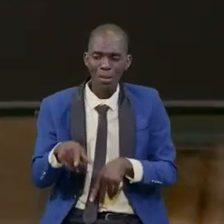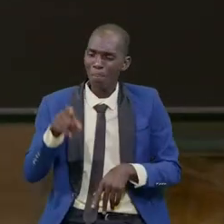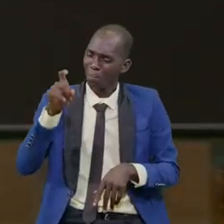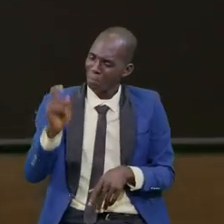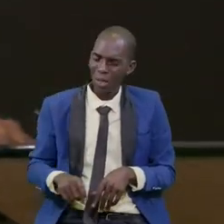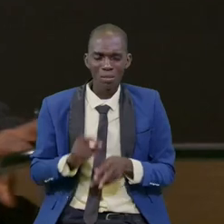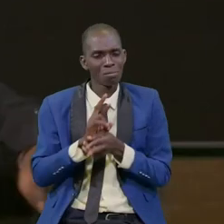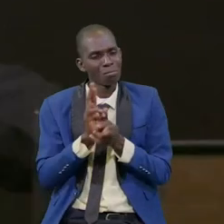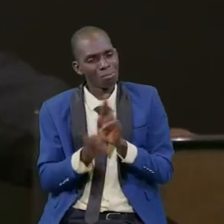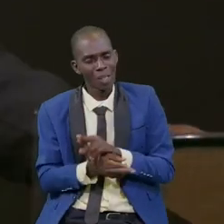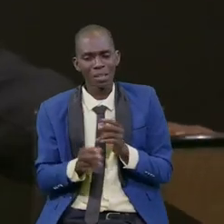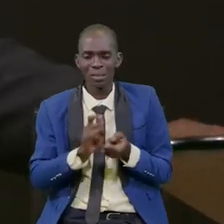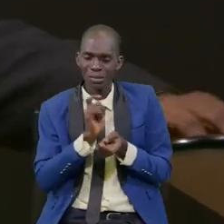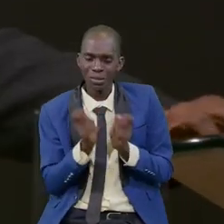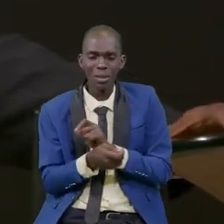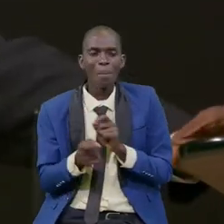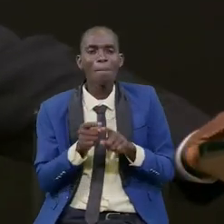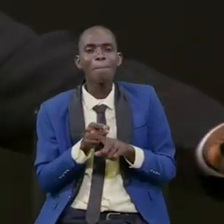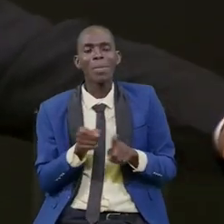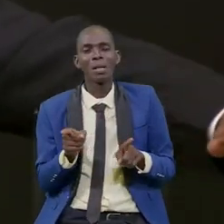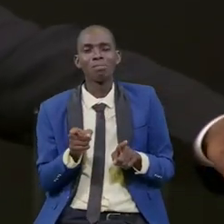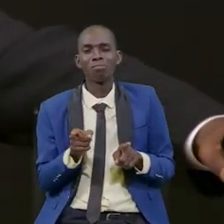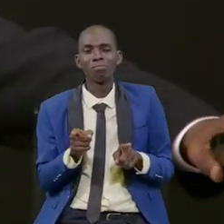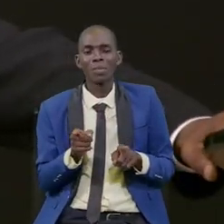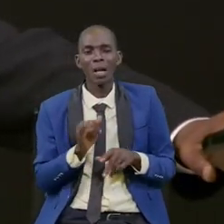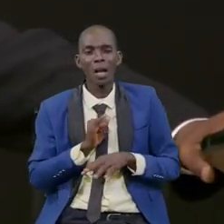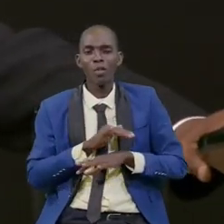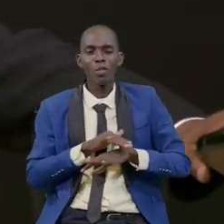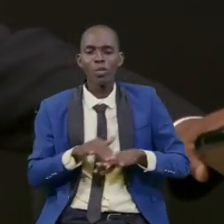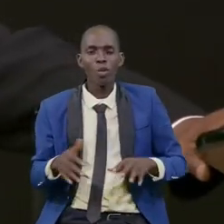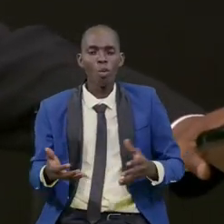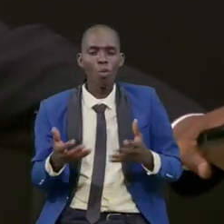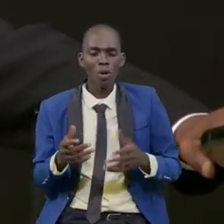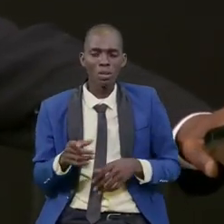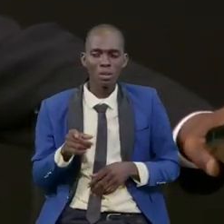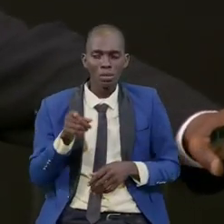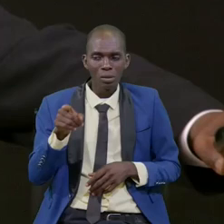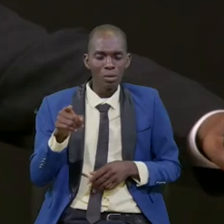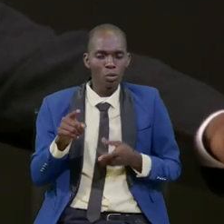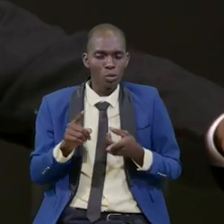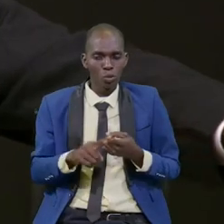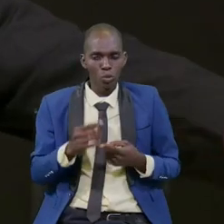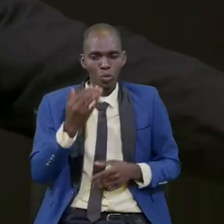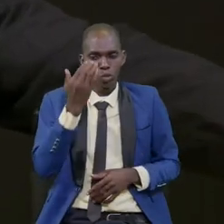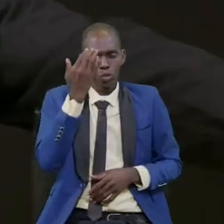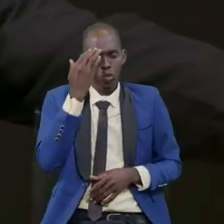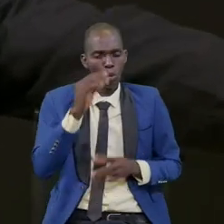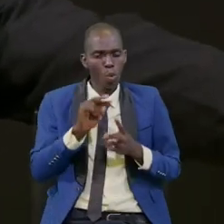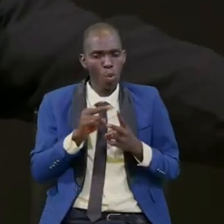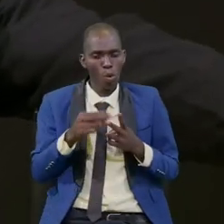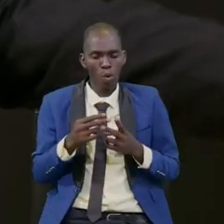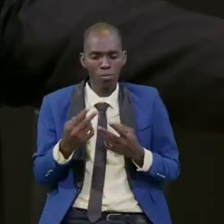repentir, doit changer sa vie. Et puis que moi, je ne vais pas lui permettre de l'écouter de ma